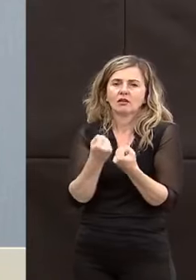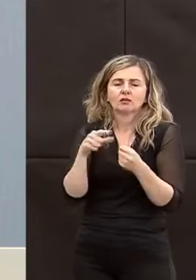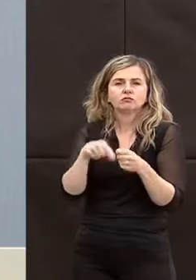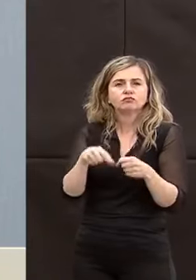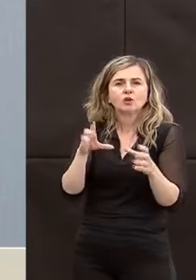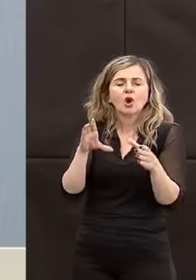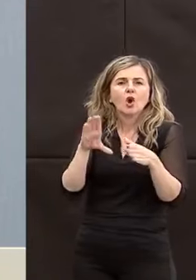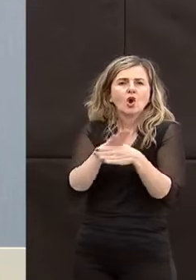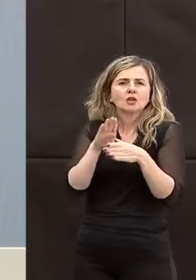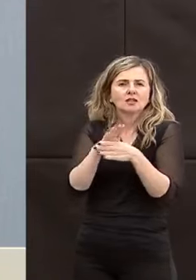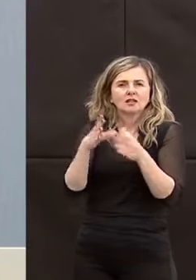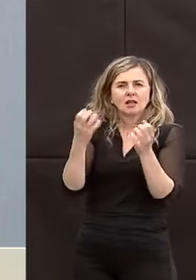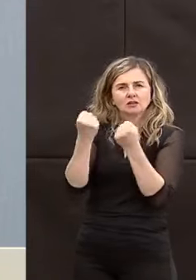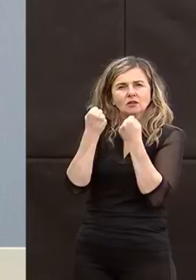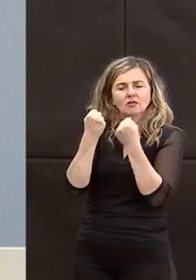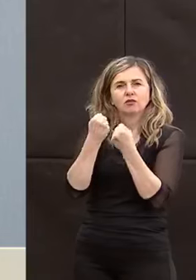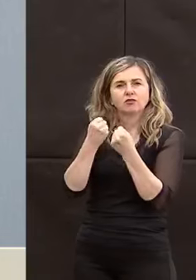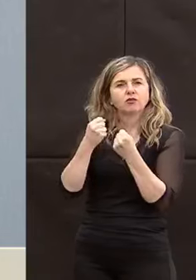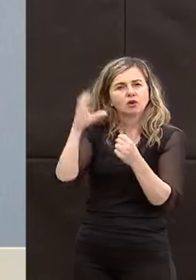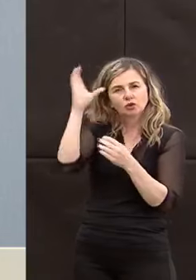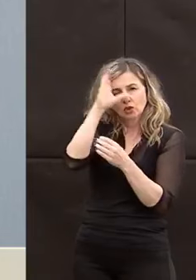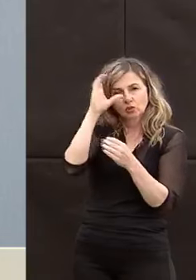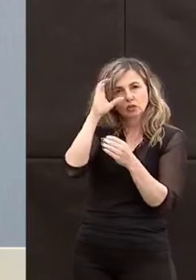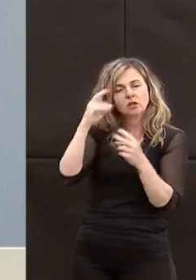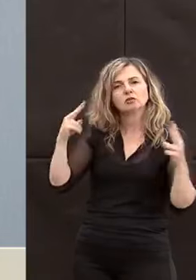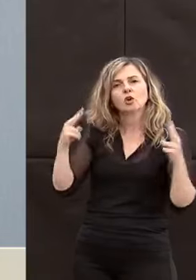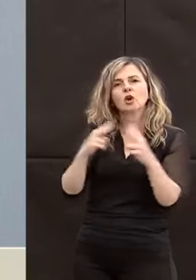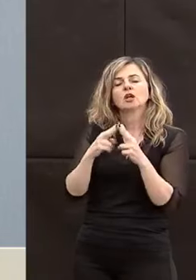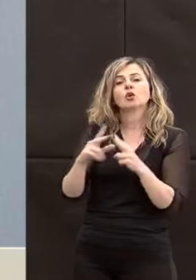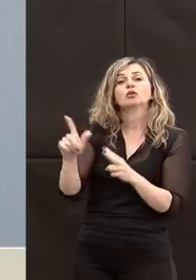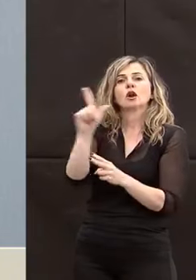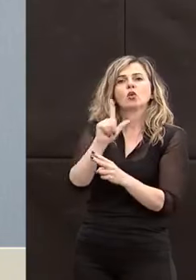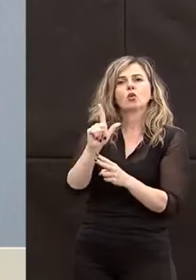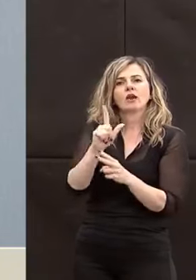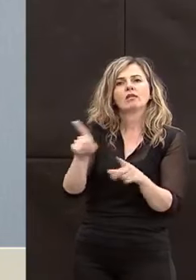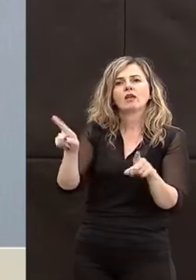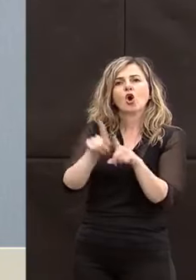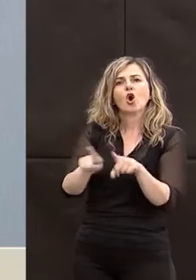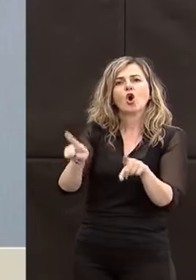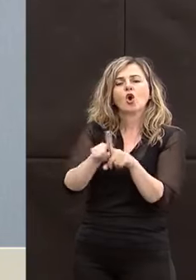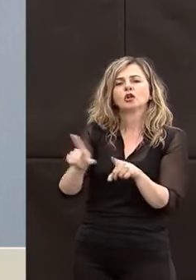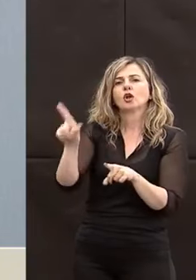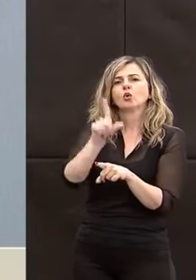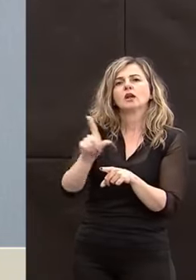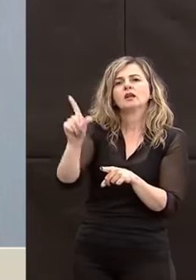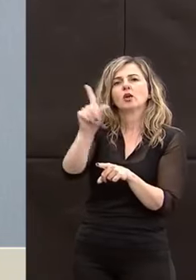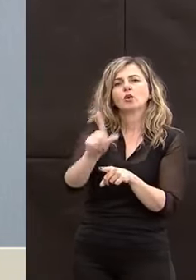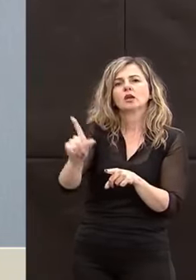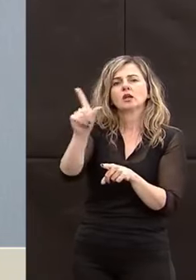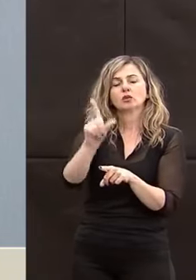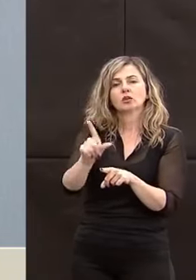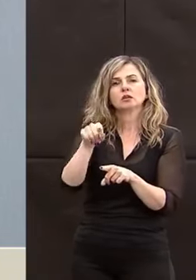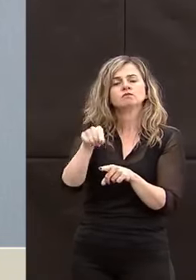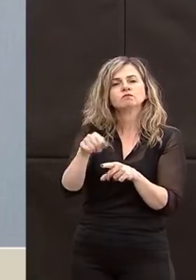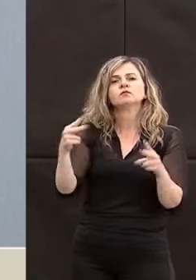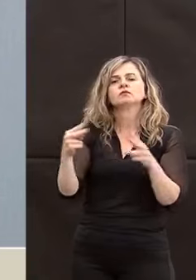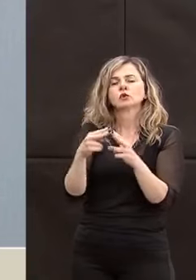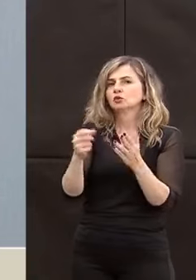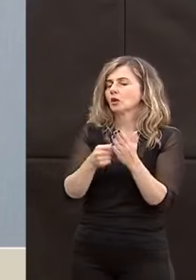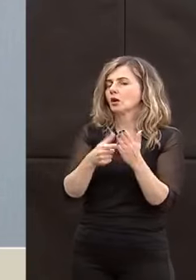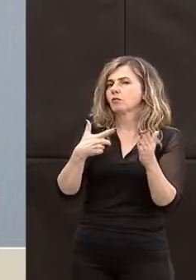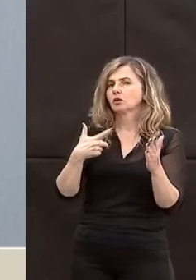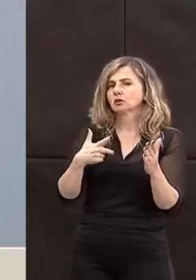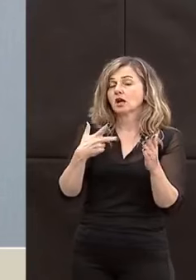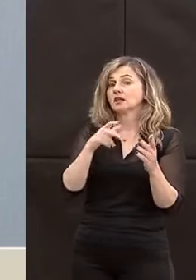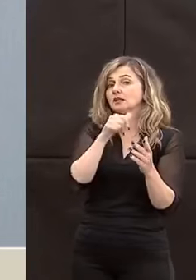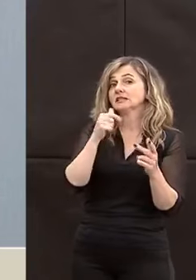four del turismo che si trova ogni lunedì e questo è stato un punto importante che dà anche